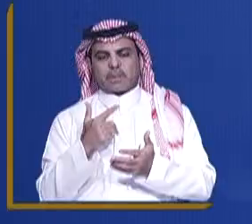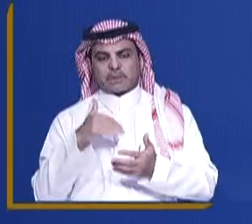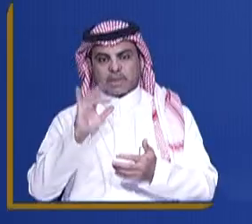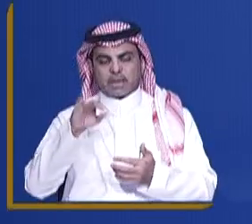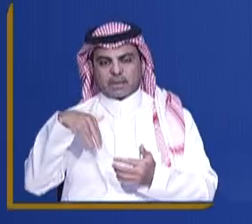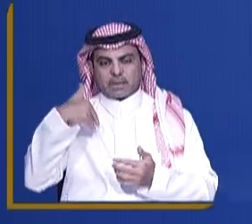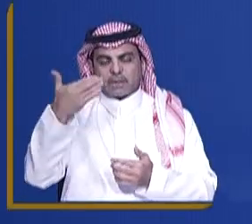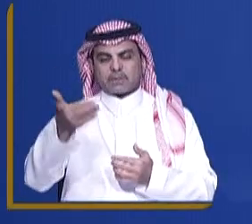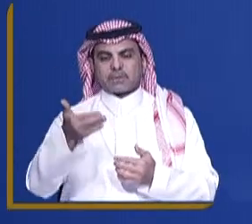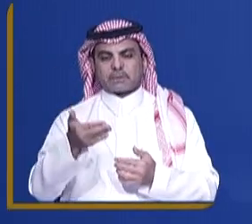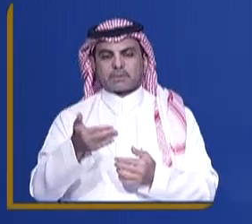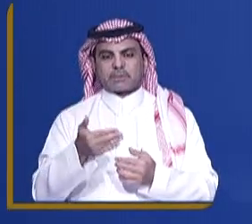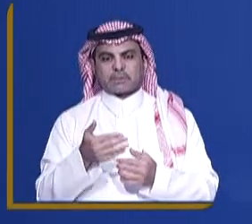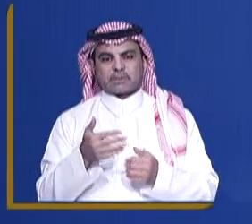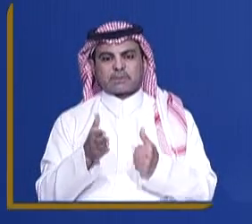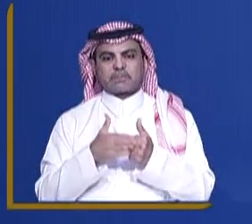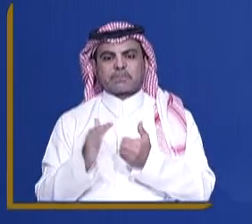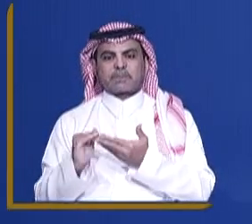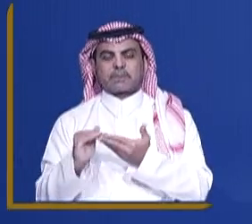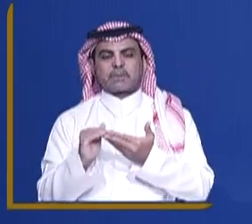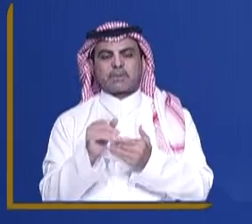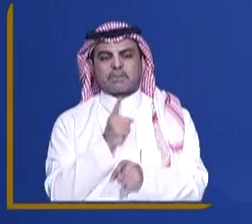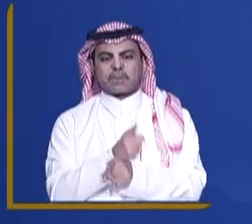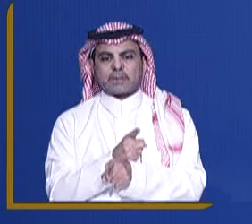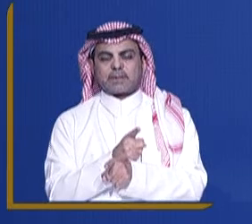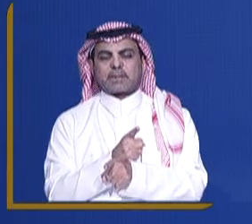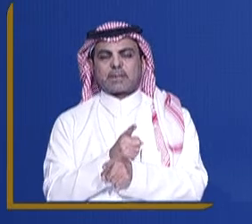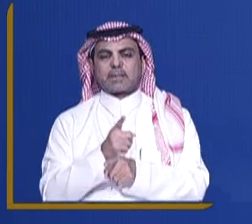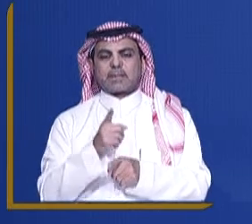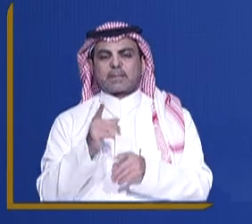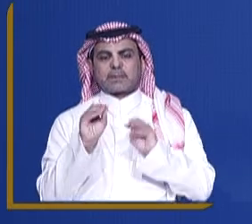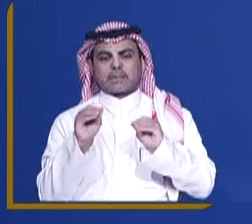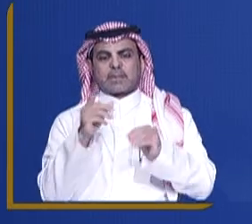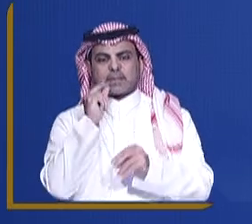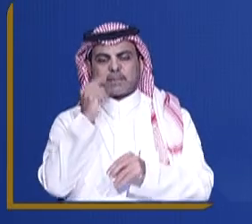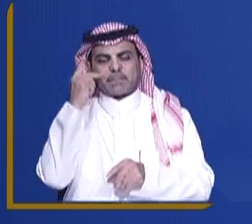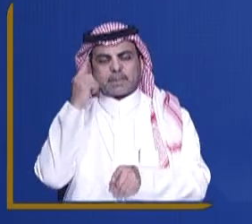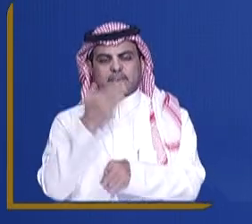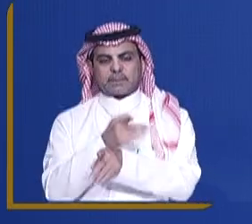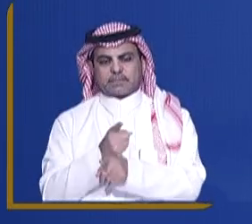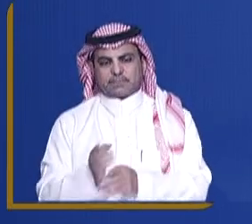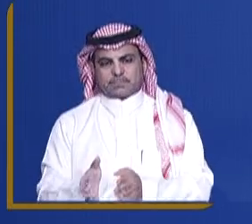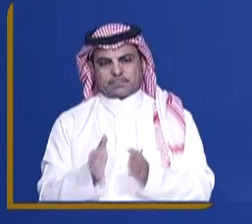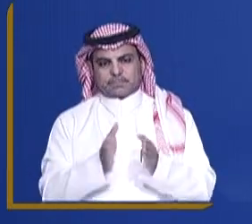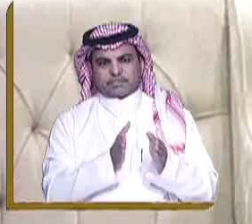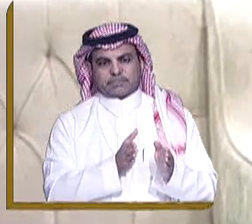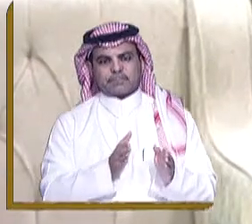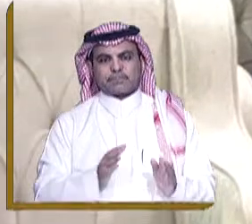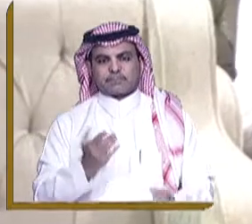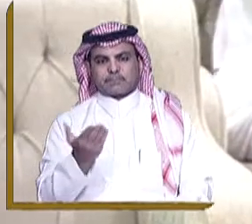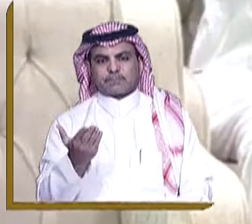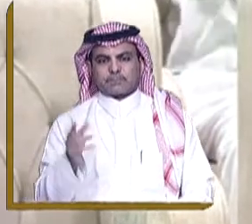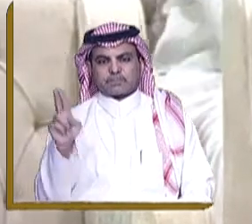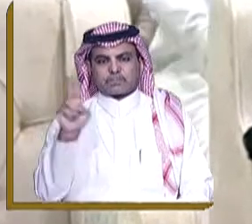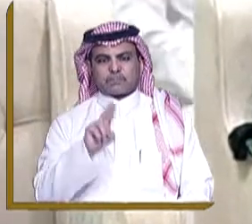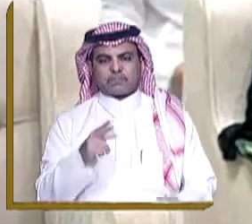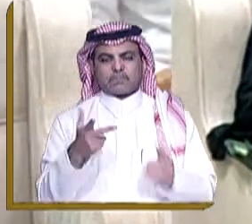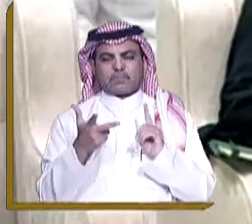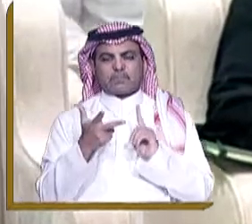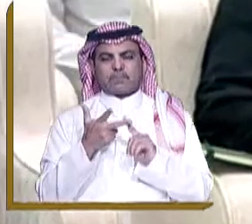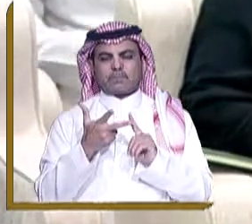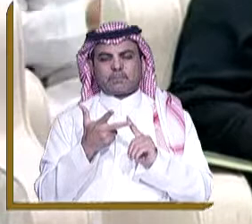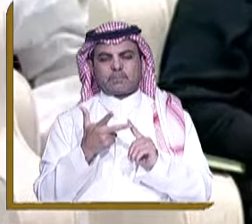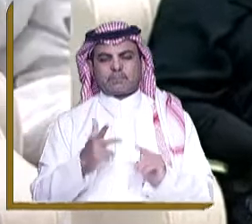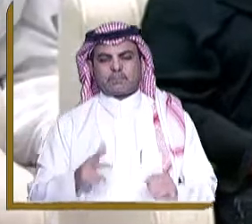نقل يعني تخدم المعلم والمعلمة والعملية التعليمية بمشيئة الله. تفضل اسم.